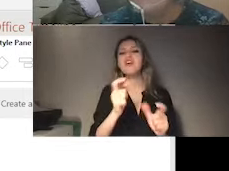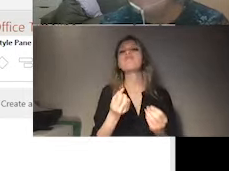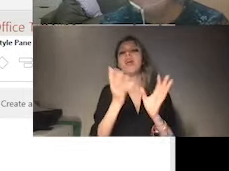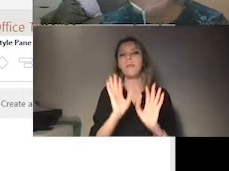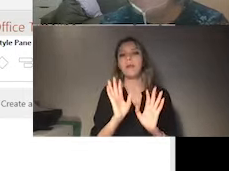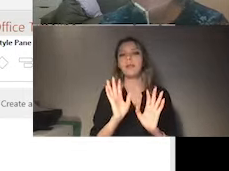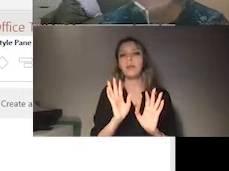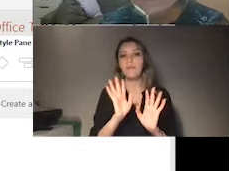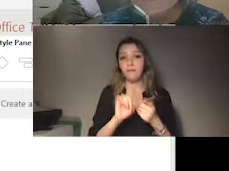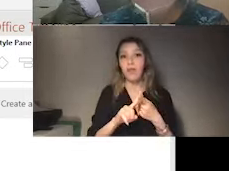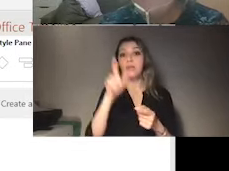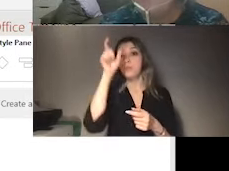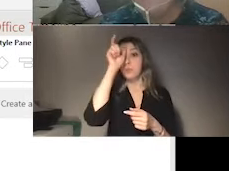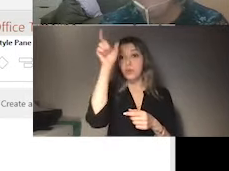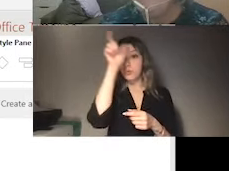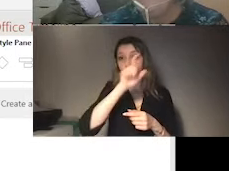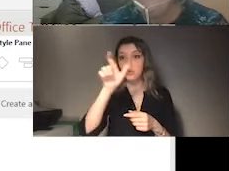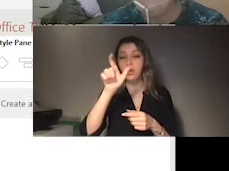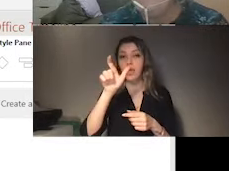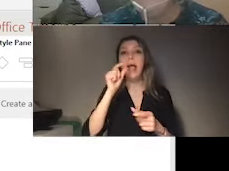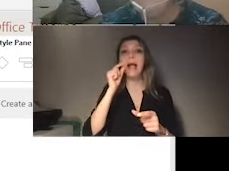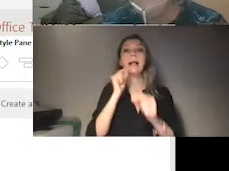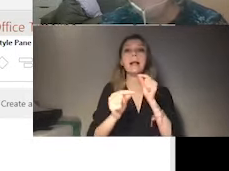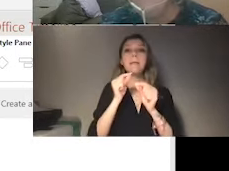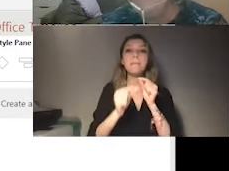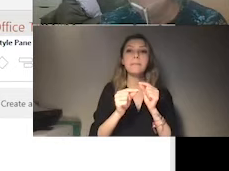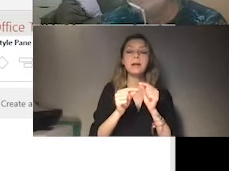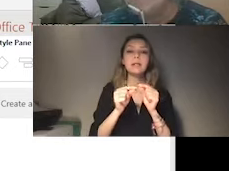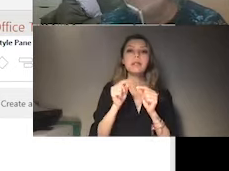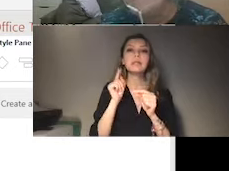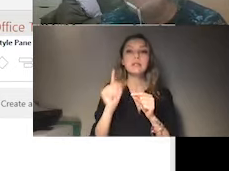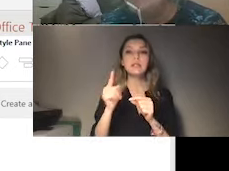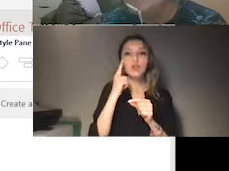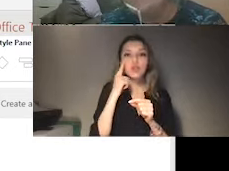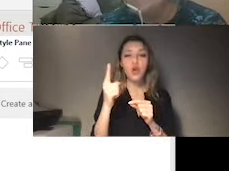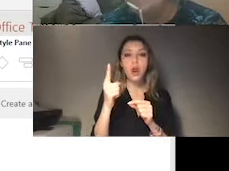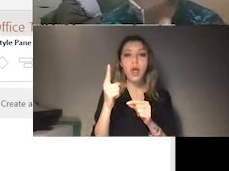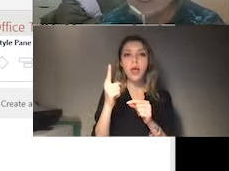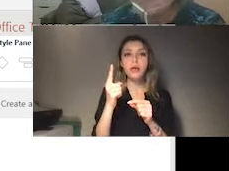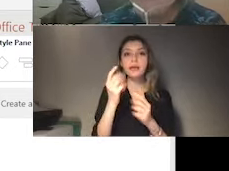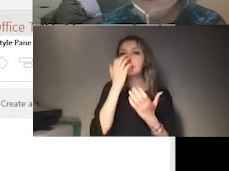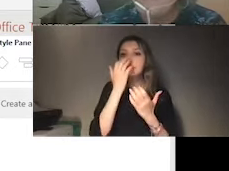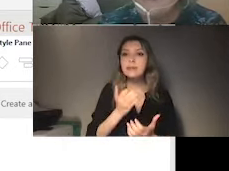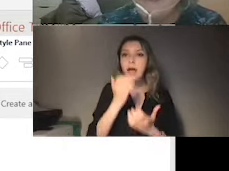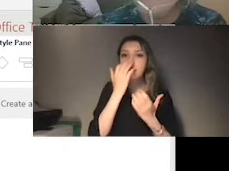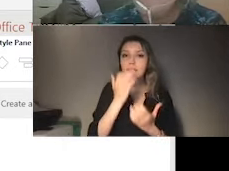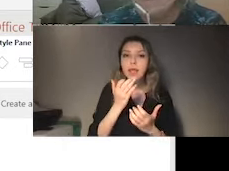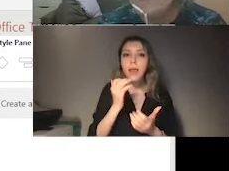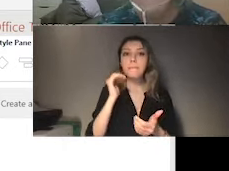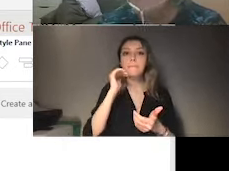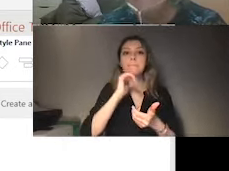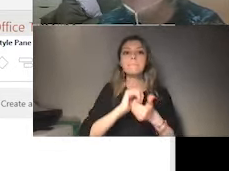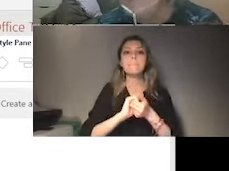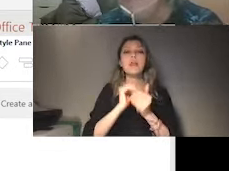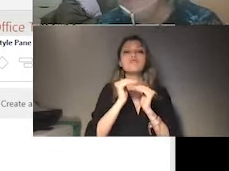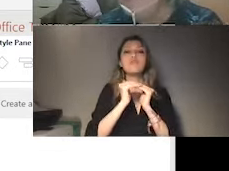Kıbrıs'ı tanımadığı için Kıbrıs'tan gelen bütün tavsiyeleri o Birleşmiş Milletler nezlinde tanınan